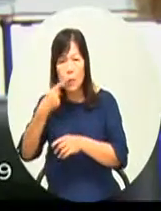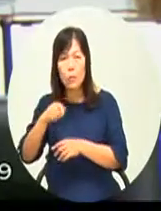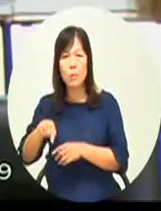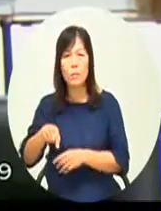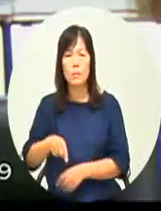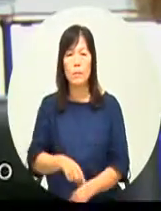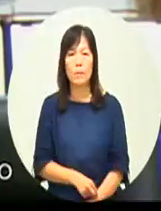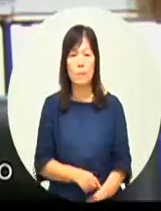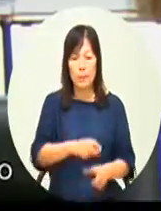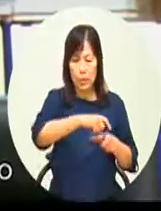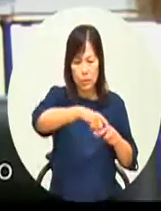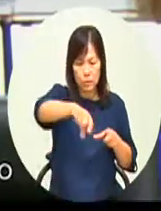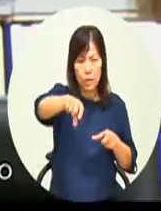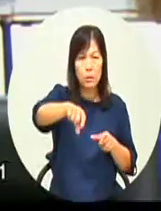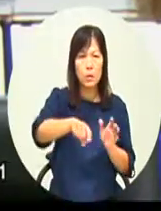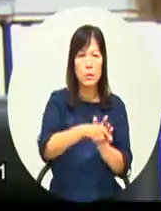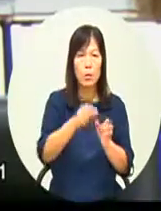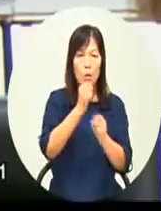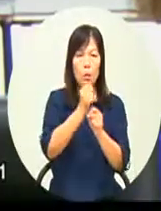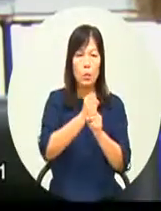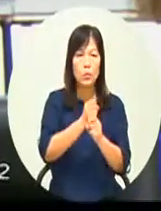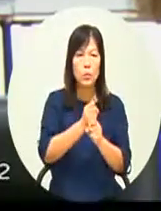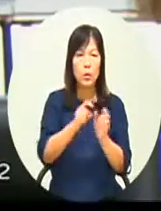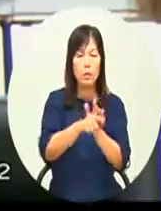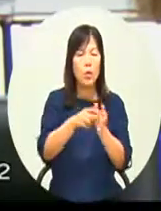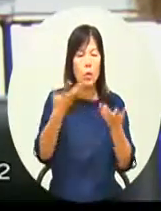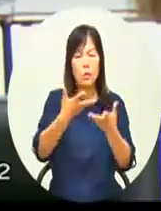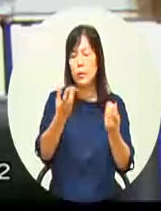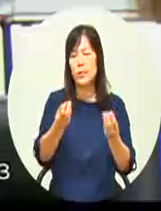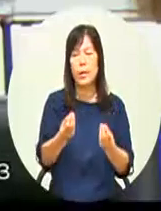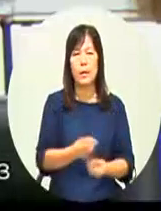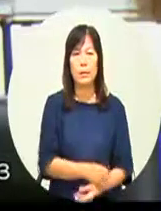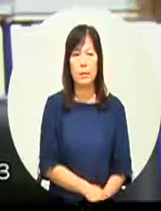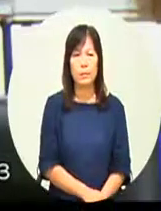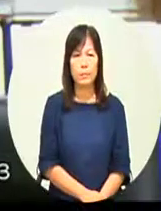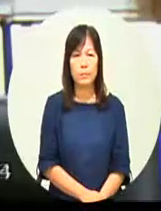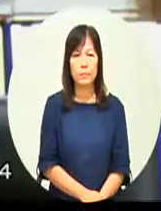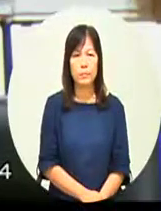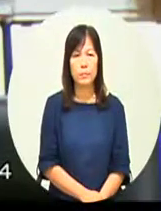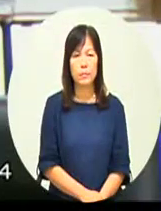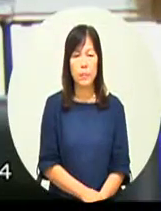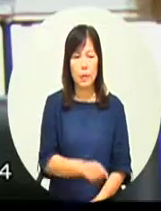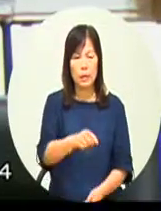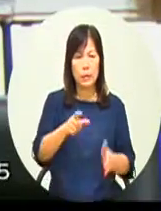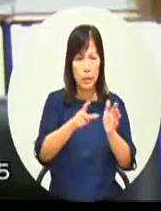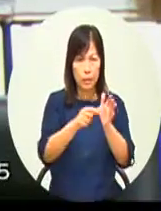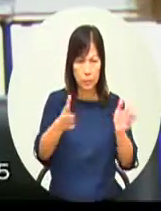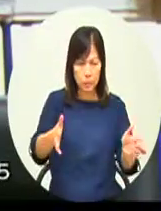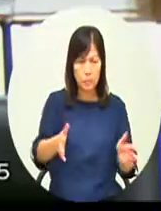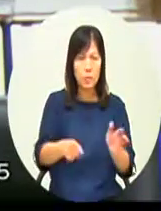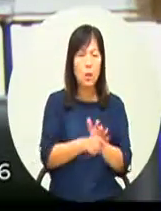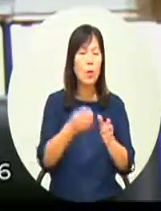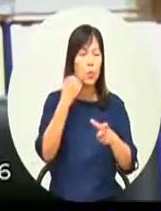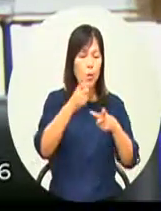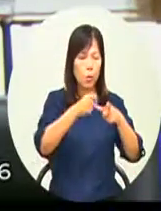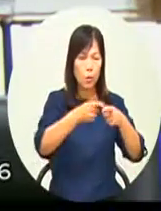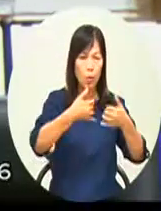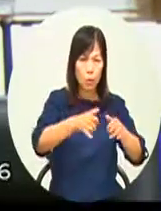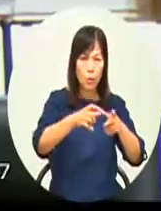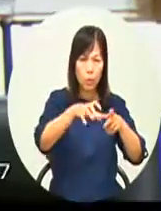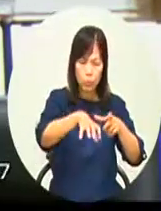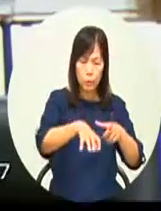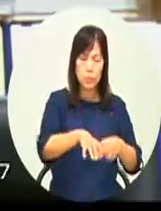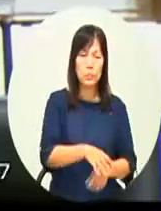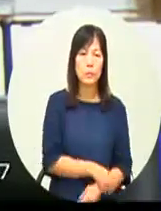这一段的工程已经不是问题了。那么这段时间，假如说公路局也能